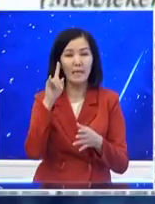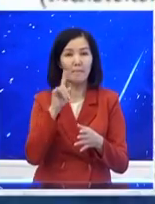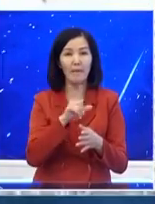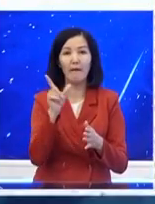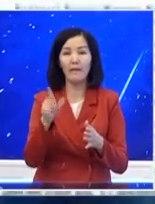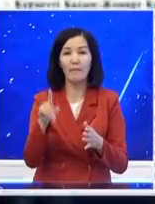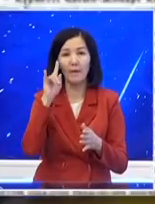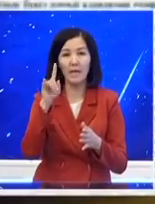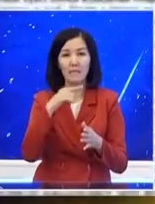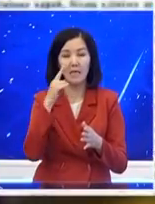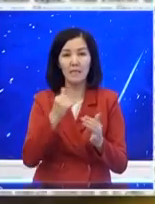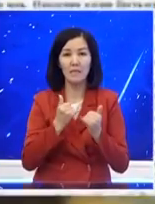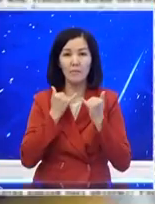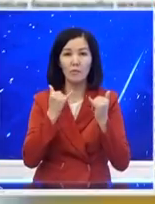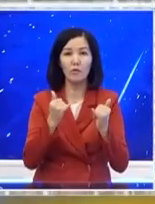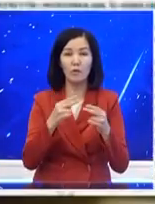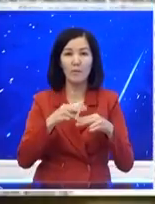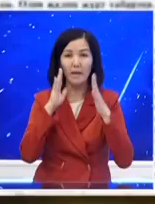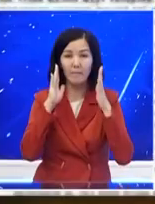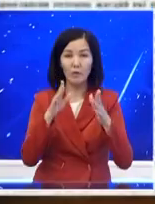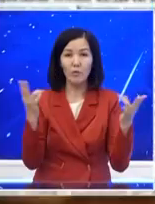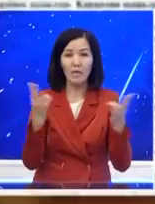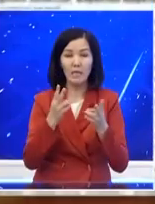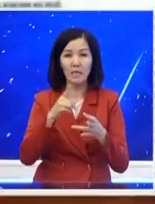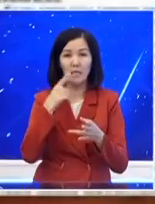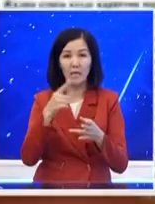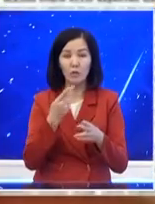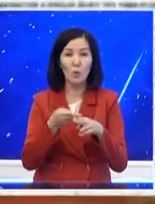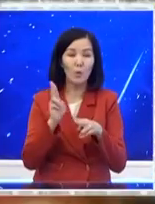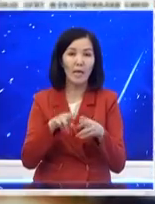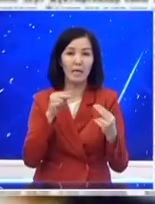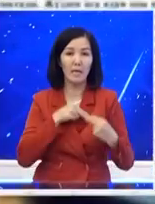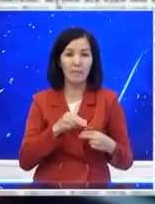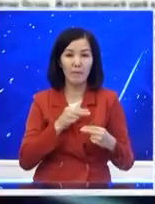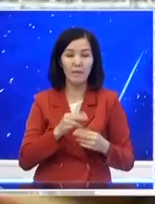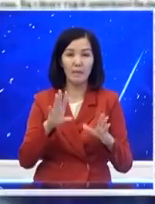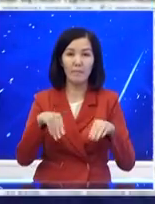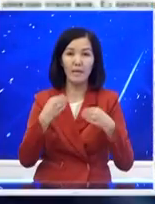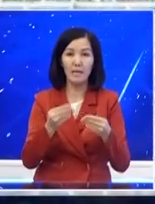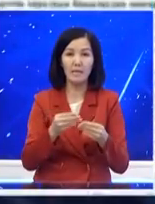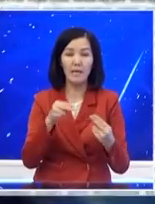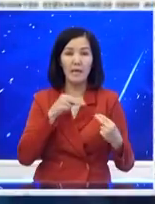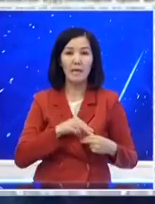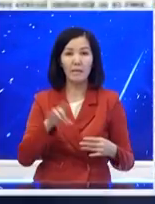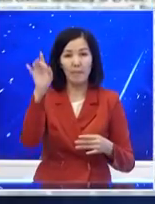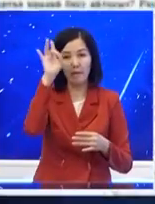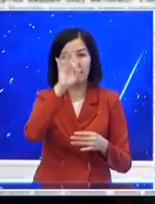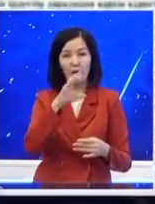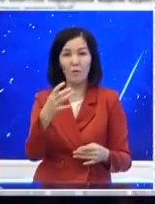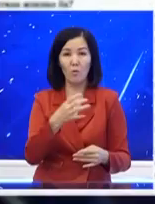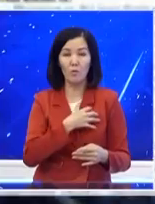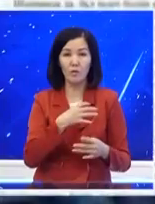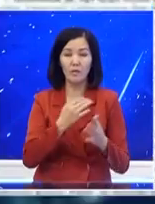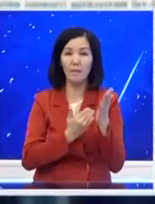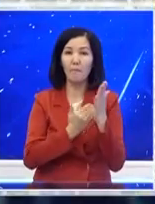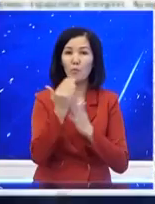мәртебесін көтеруде басымдық беру қажет екендігін атап айтты. Сондай-ақ еңбегі табыс үшін берілетін еңбек даңқы орденінің мәртебесін